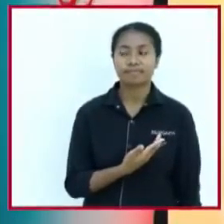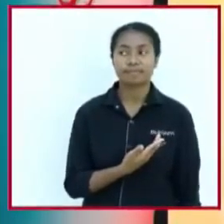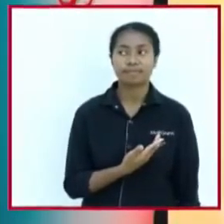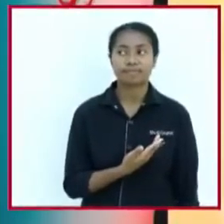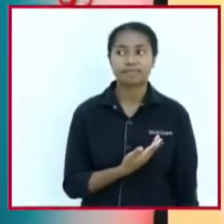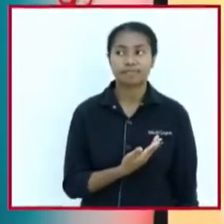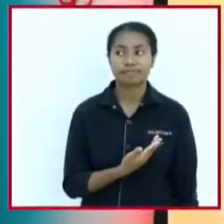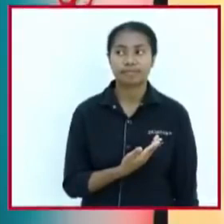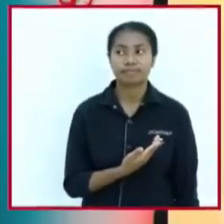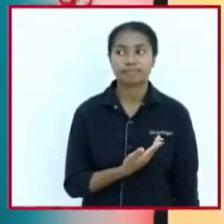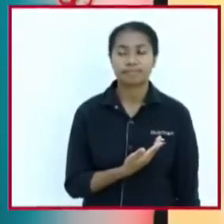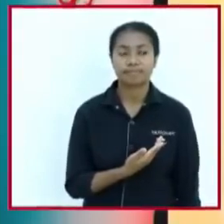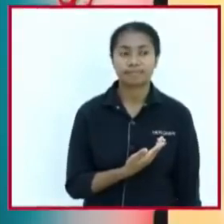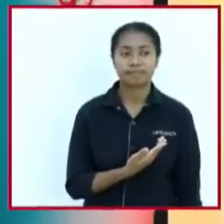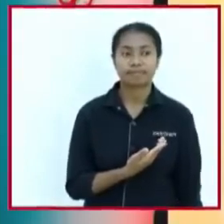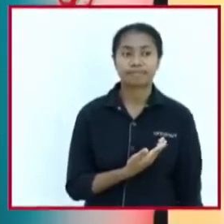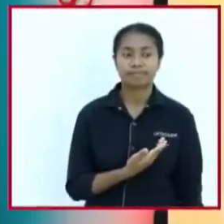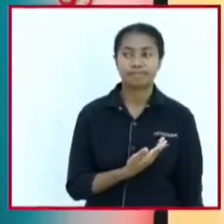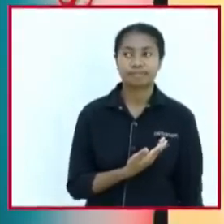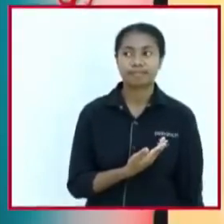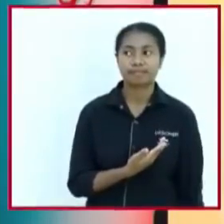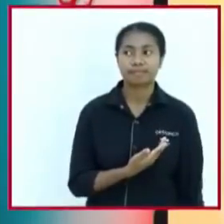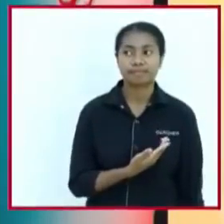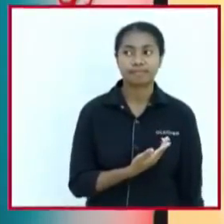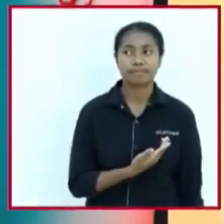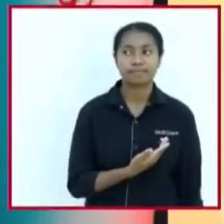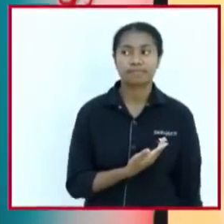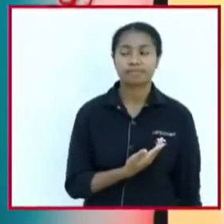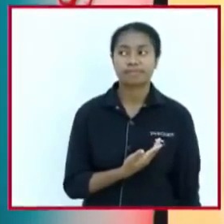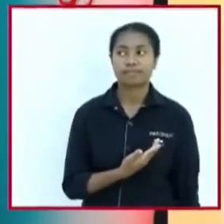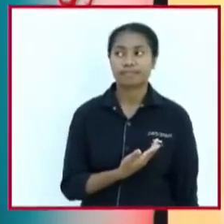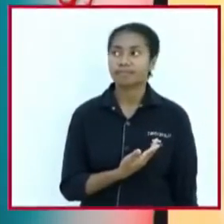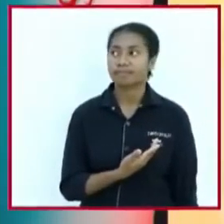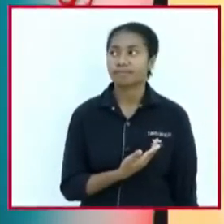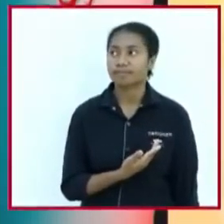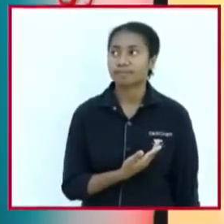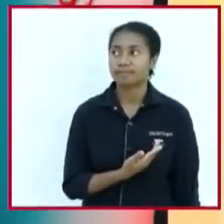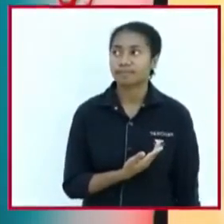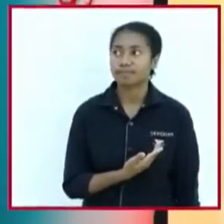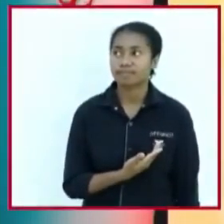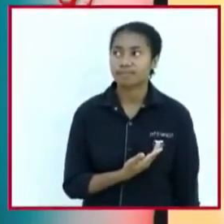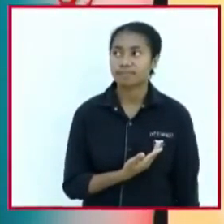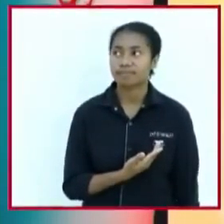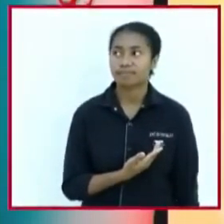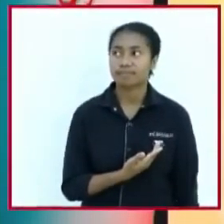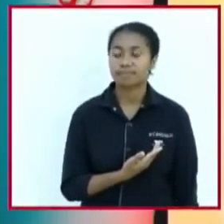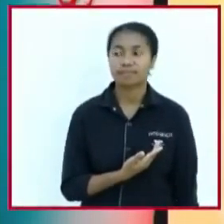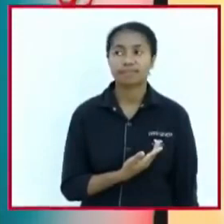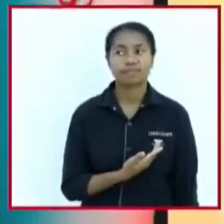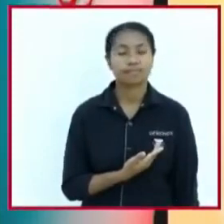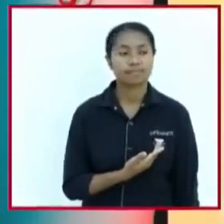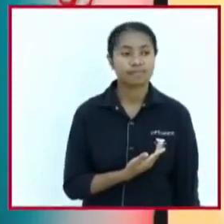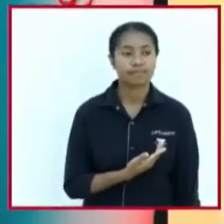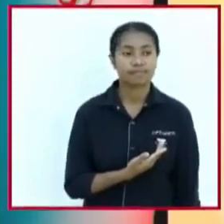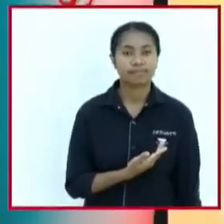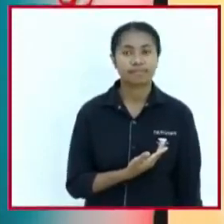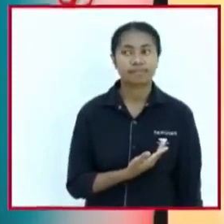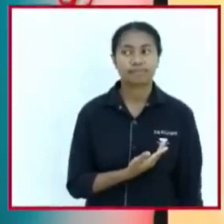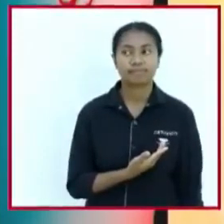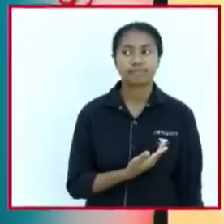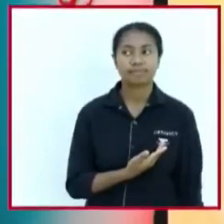ya bangsa lain tidak tetap dan oleh karena diajak dalam hukum Taurat dapat tahu mana yang baik dan mana yang tidak baik